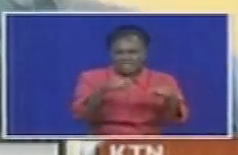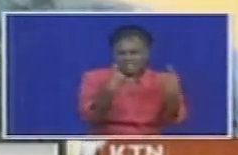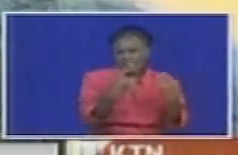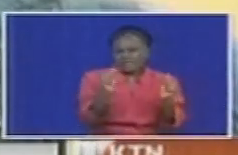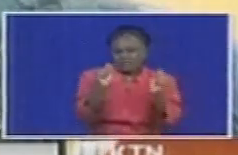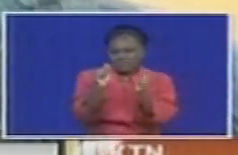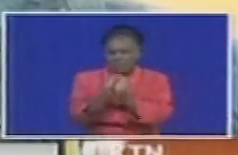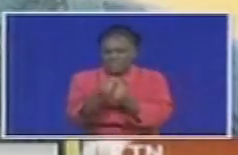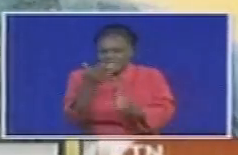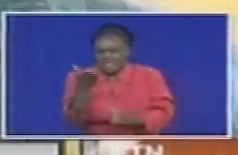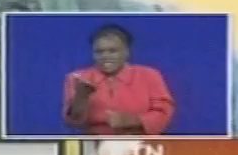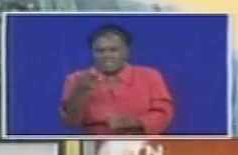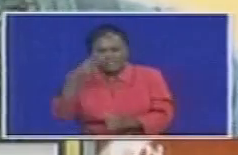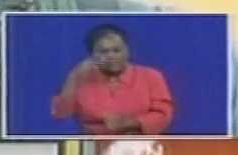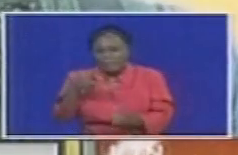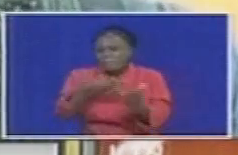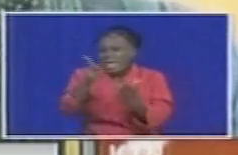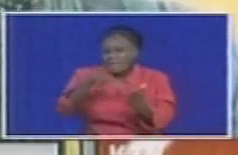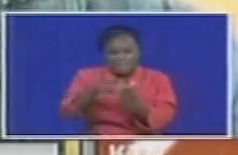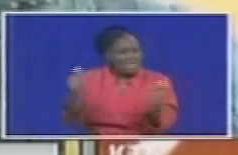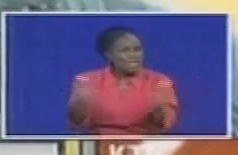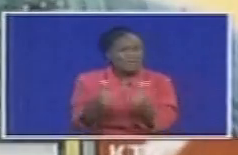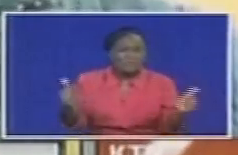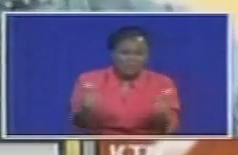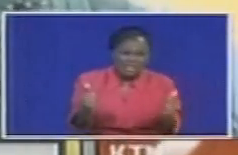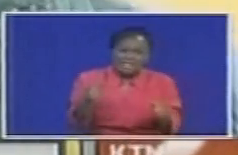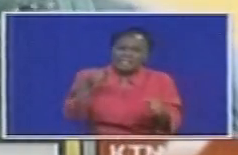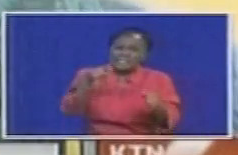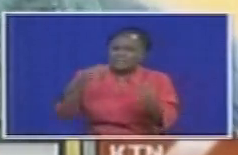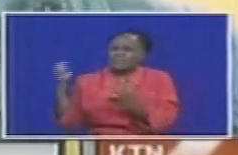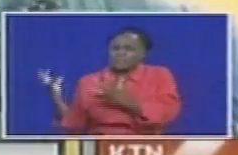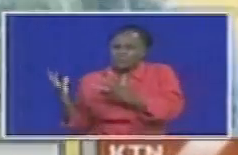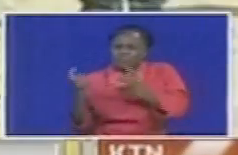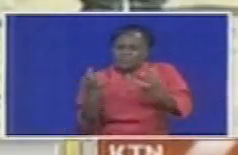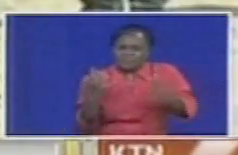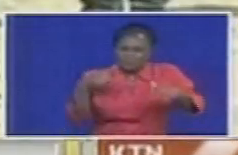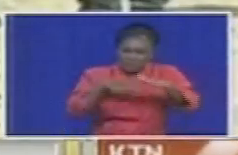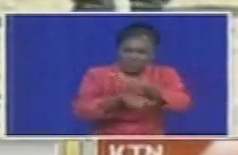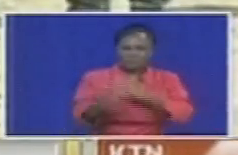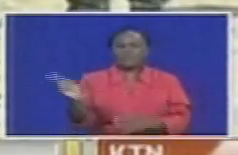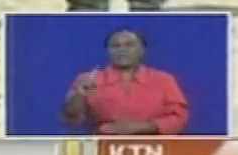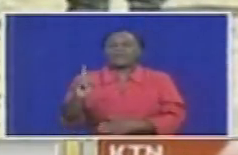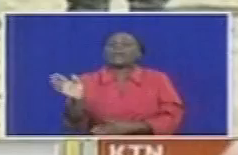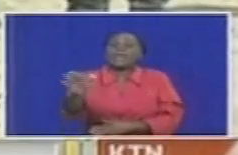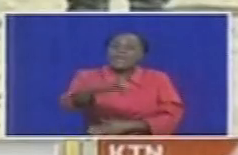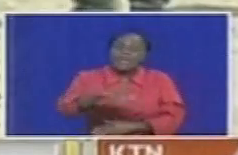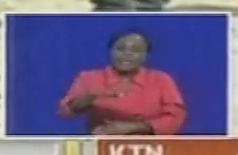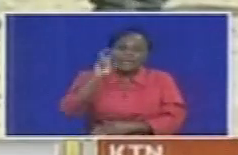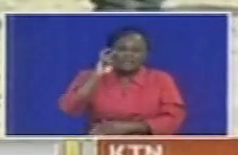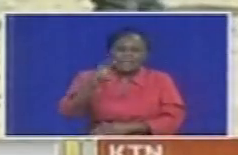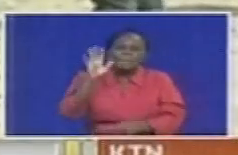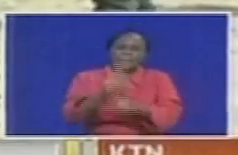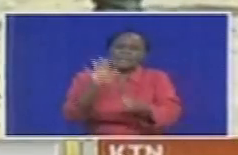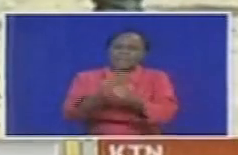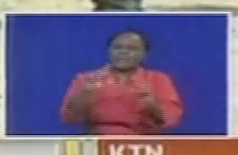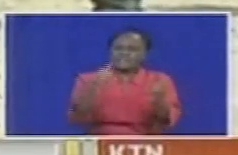by these insurgencies. Wanalipa pesa mzuri na wanapitisha mpaka Nairobi. Ni eneo ambalo limeshuhudia visa kadhaa